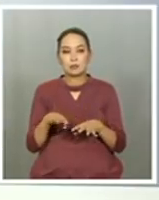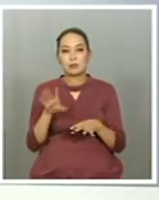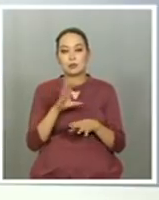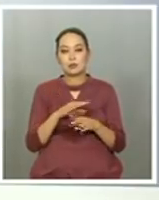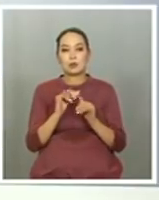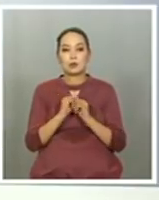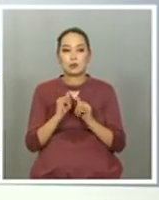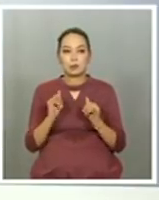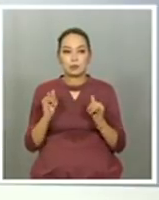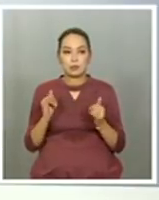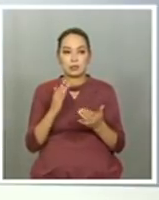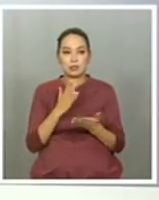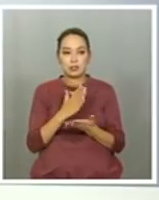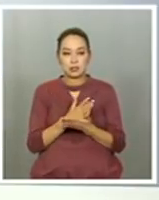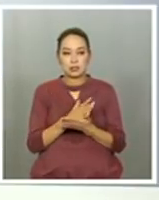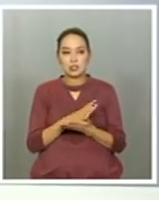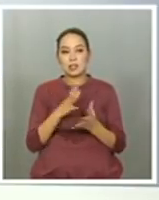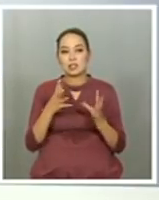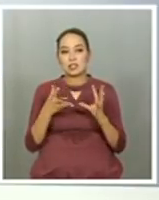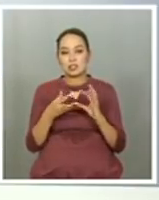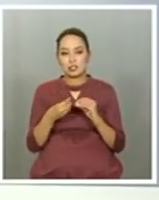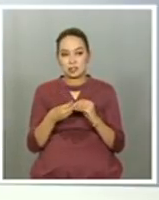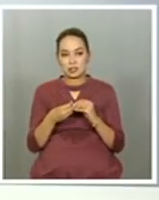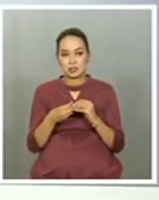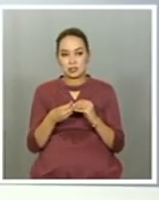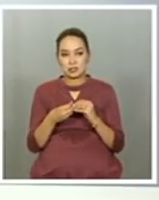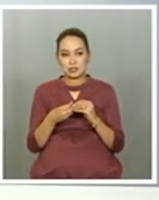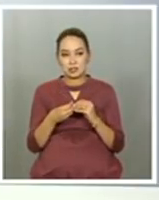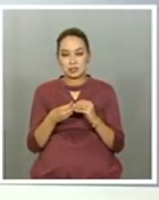де, нәтижесінде